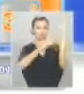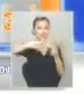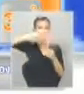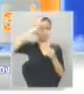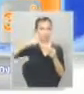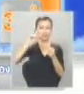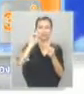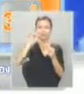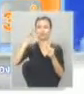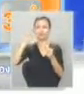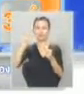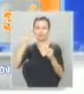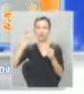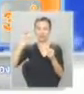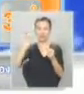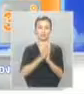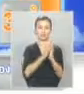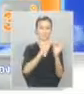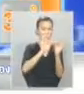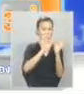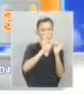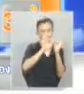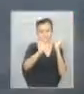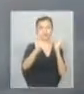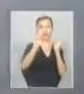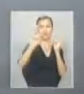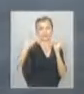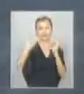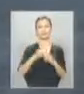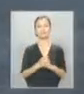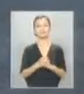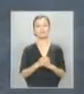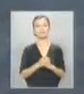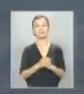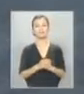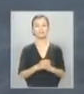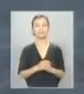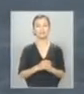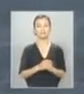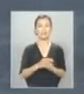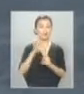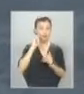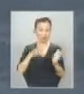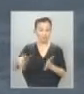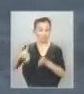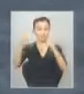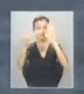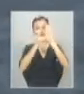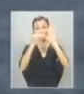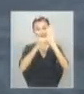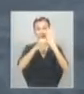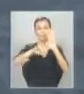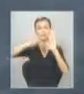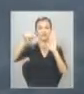ง 1-2 เมตรห่างฝั่งมีคลื่นสูงประมาณ2เมตรสภาวะระดับน้ำในแม่น้ำเจ้าพระยาที่หน้ากองบัญชาการกองทัพเ